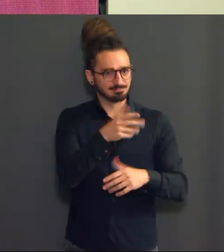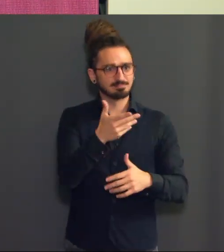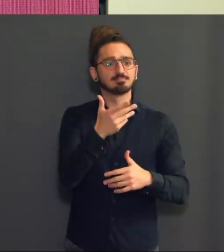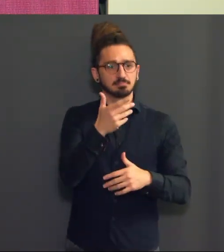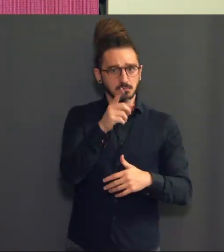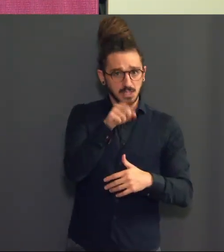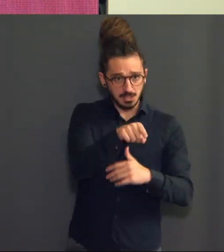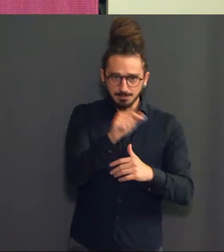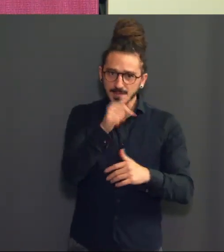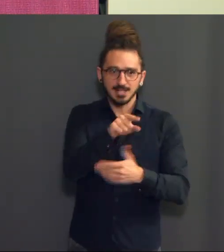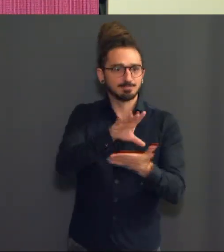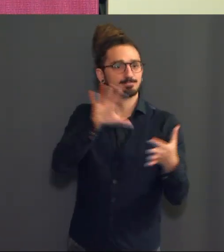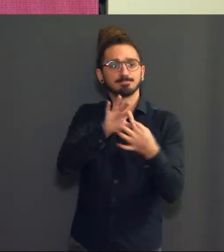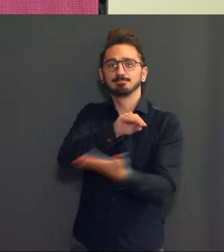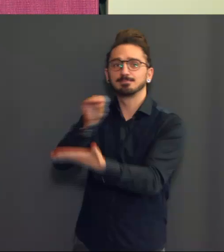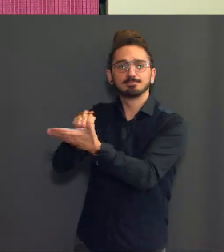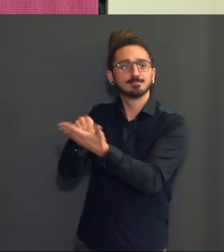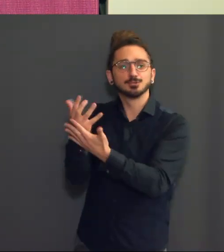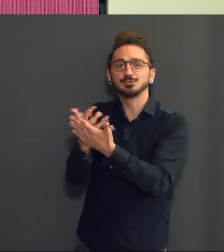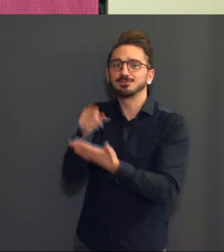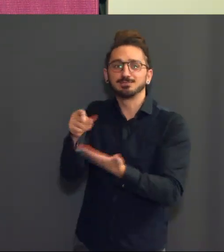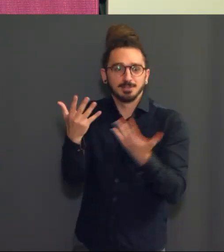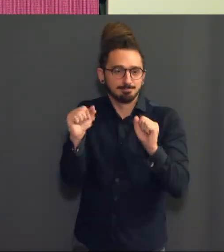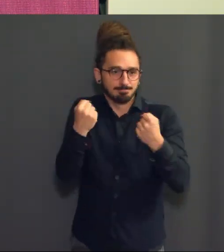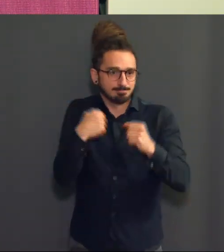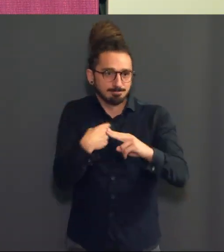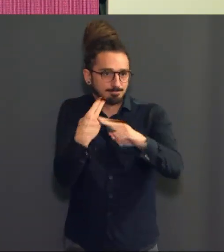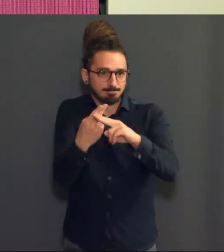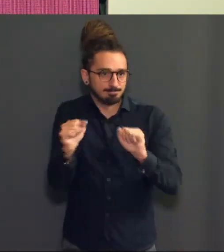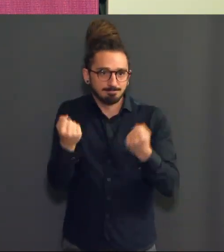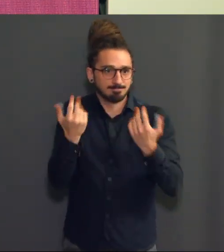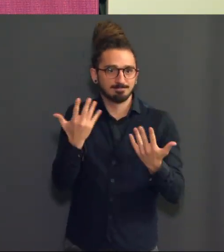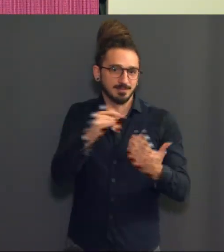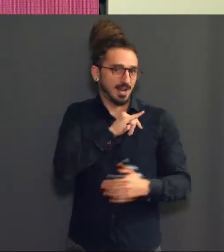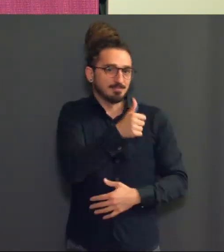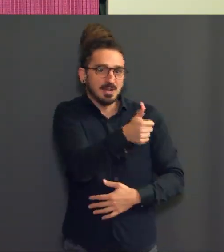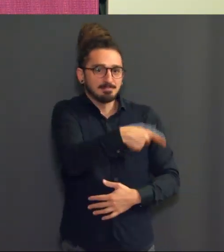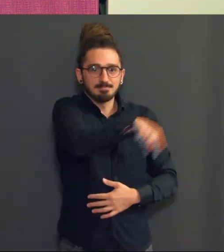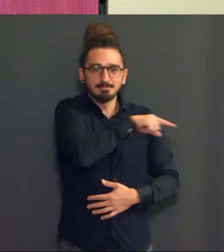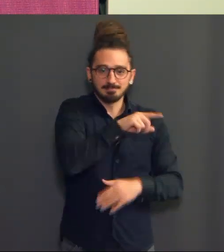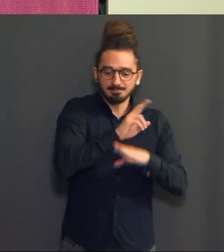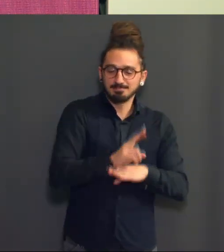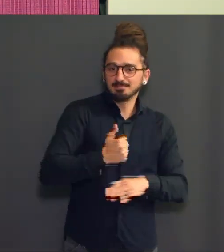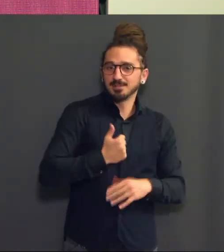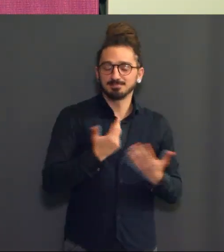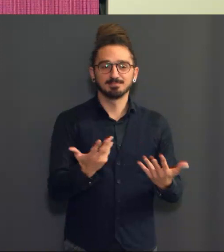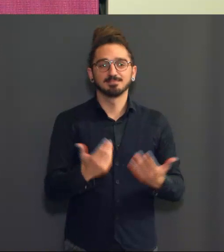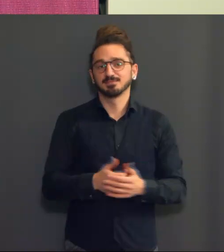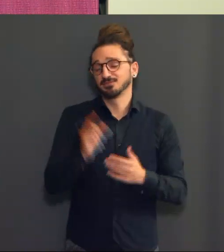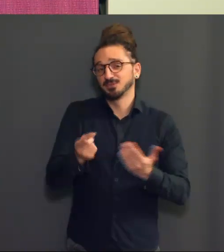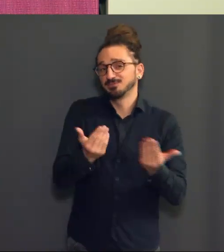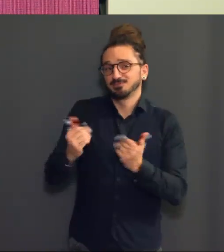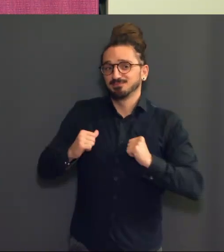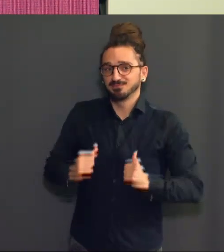fait soi-même puisse être un facteur de diminution du testing négatif des personnes qui sont